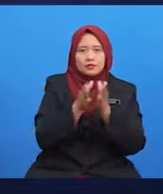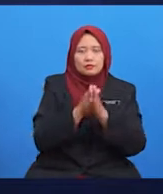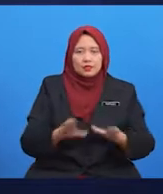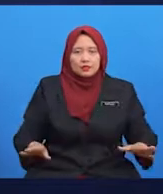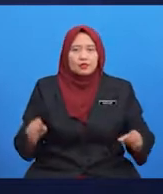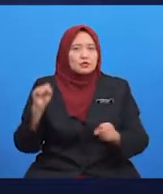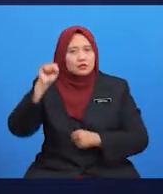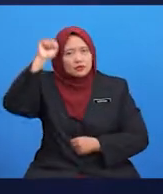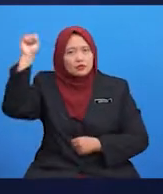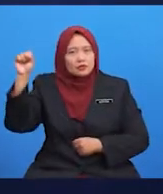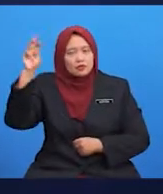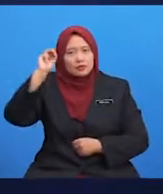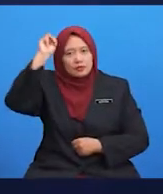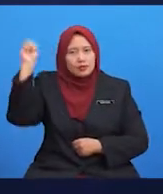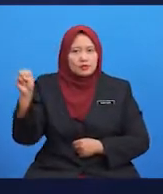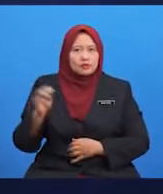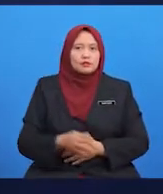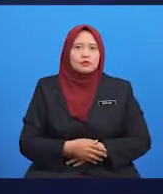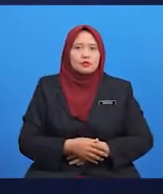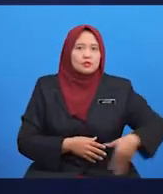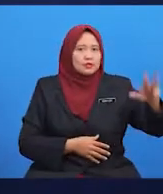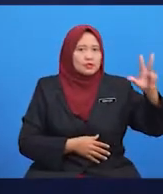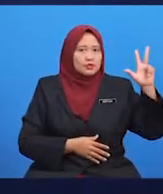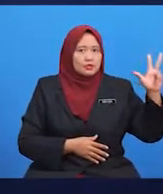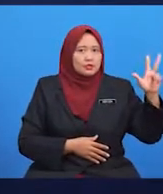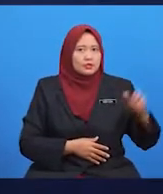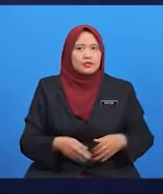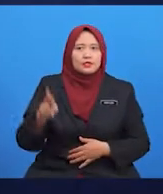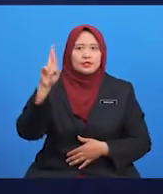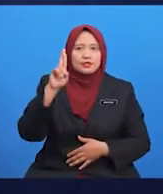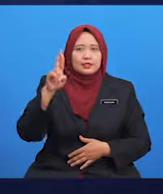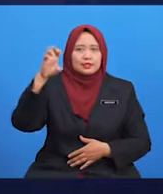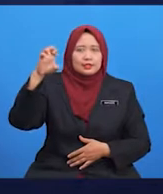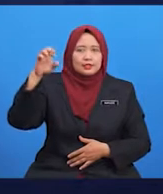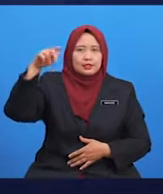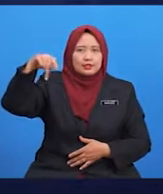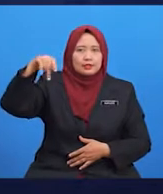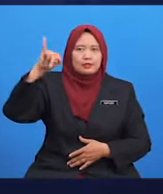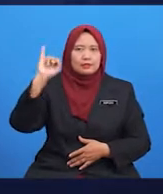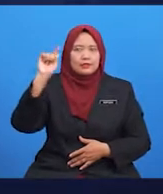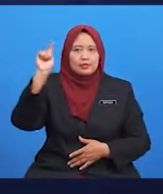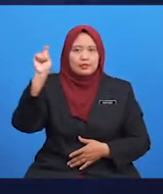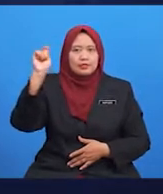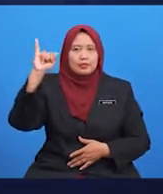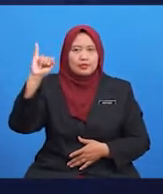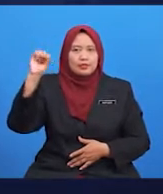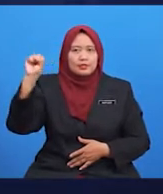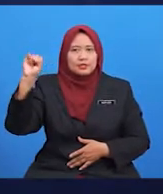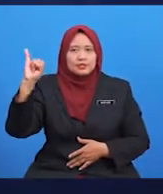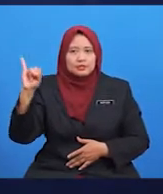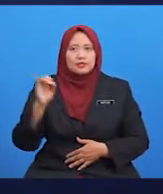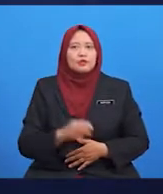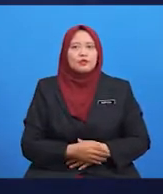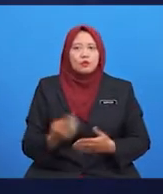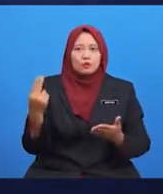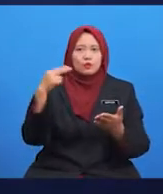Ketiga, repetisi. Perulangan perkataan yang sama dalam satu baris.